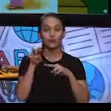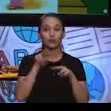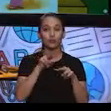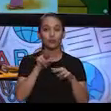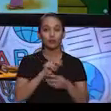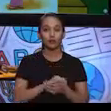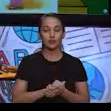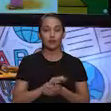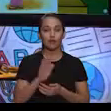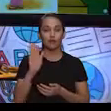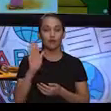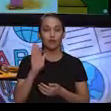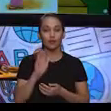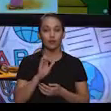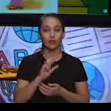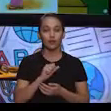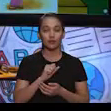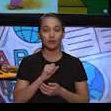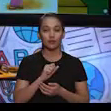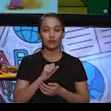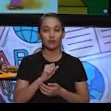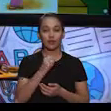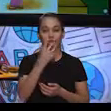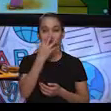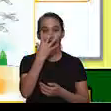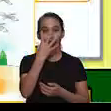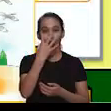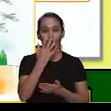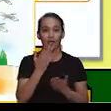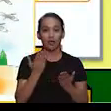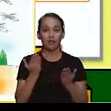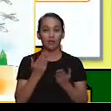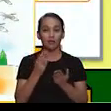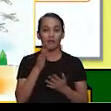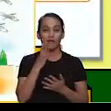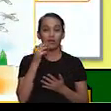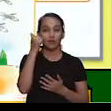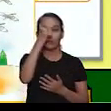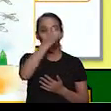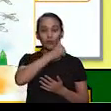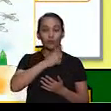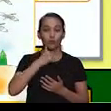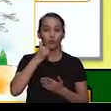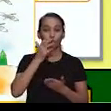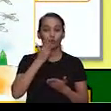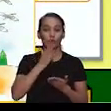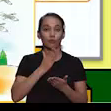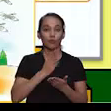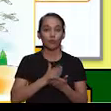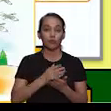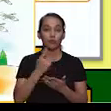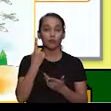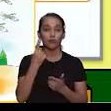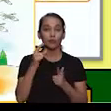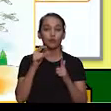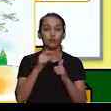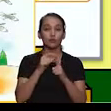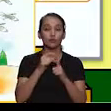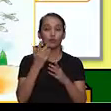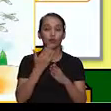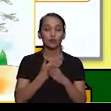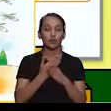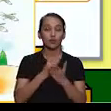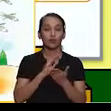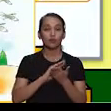kuzating va ushbu rasmlarda qaysi fasl tasvirlangan bir so'z bilan ifodalashingiz